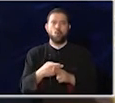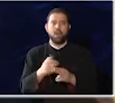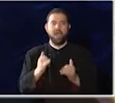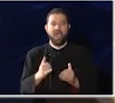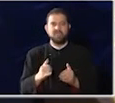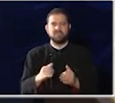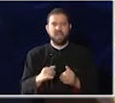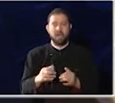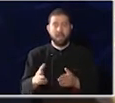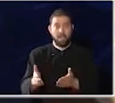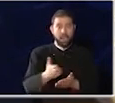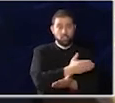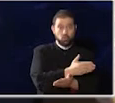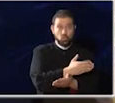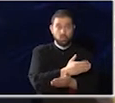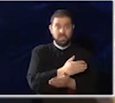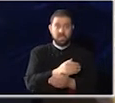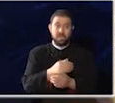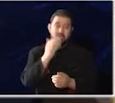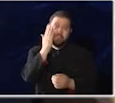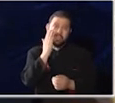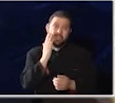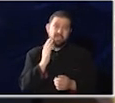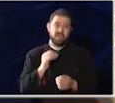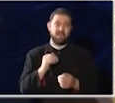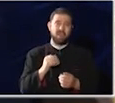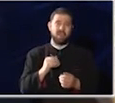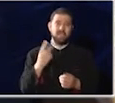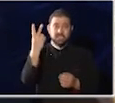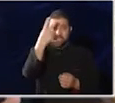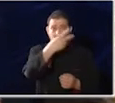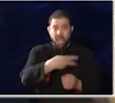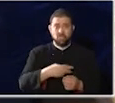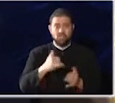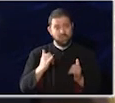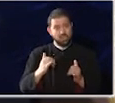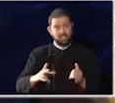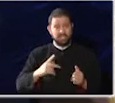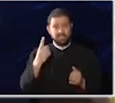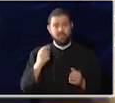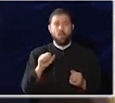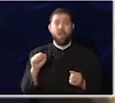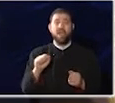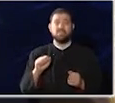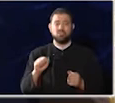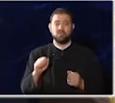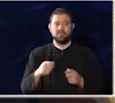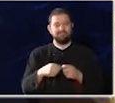asta exclude compasiunea. Însă, și aceasta este o, să zicem așa, o